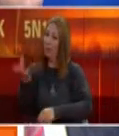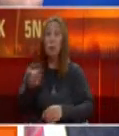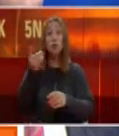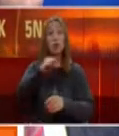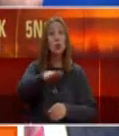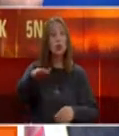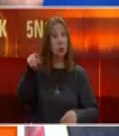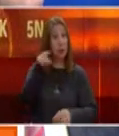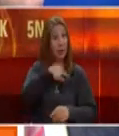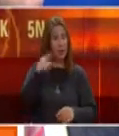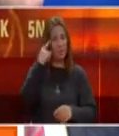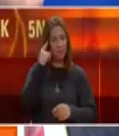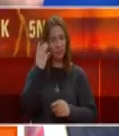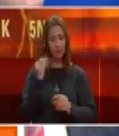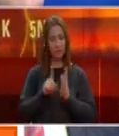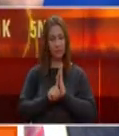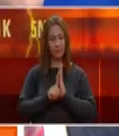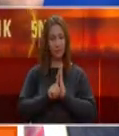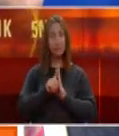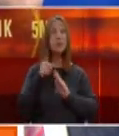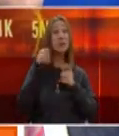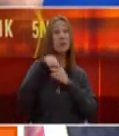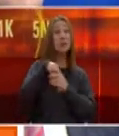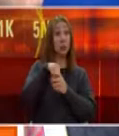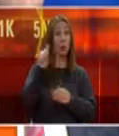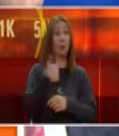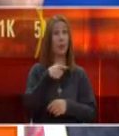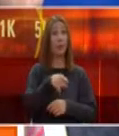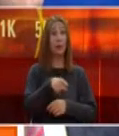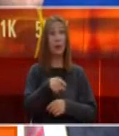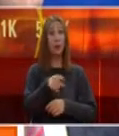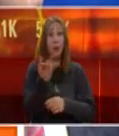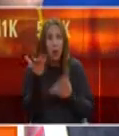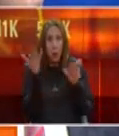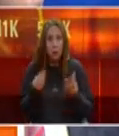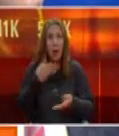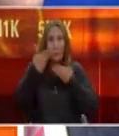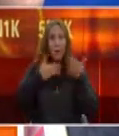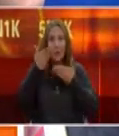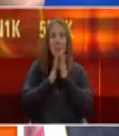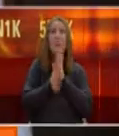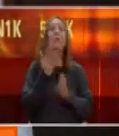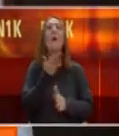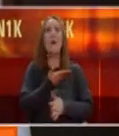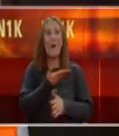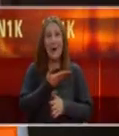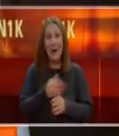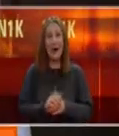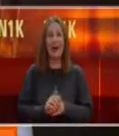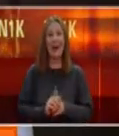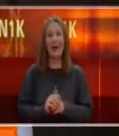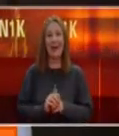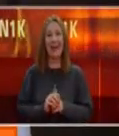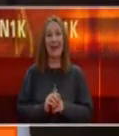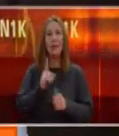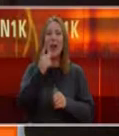daha bilinçli yetişebilmesi açısından. Ben daha ne olsun anlat bilmiyorsun değil mi Allah? Ya